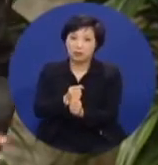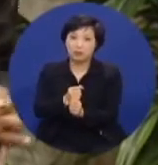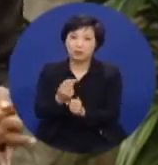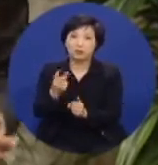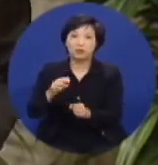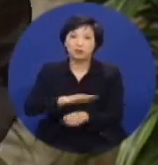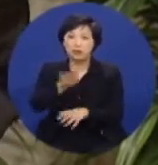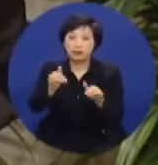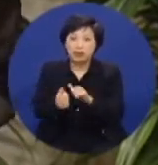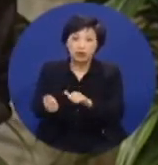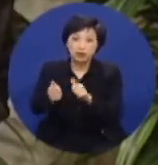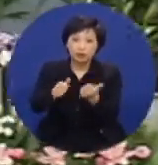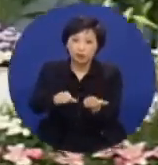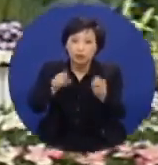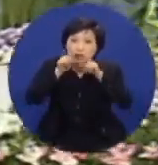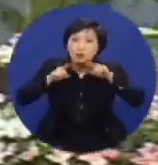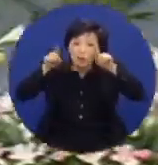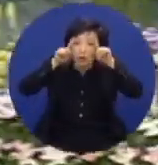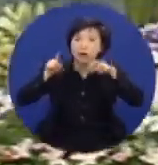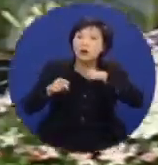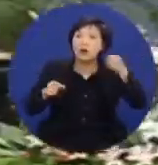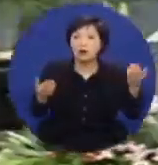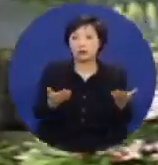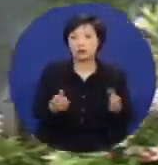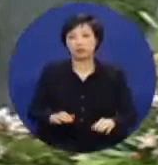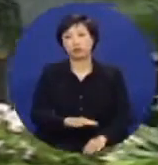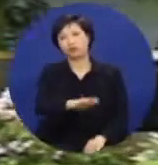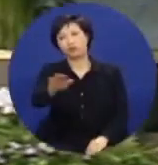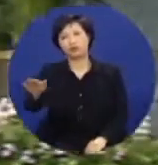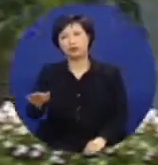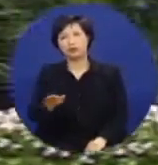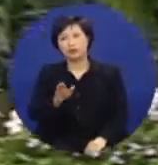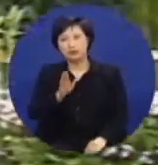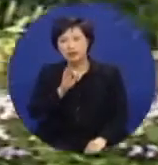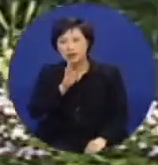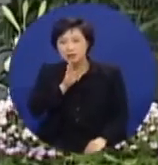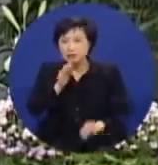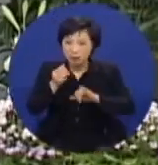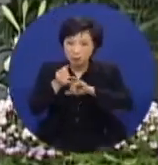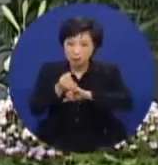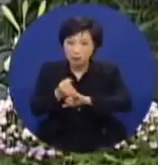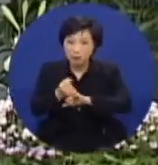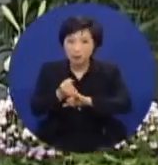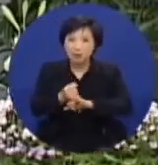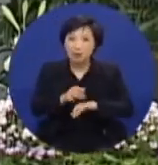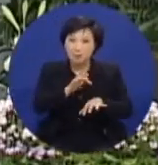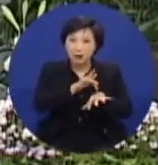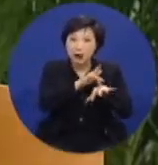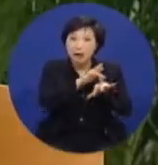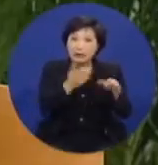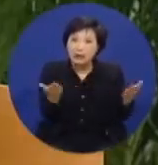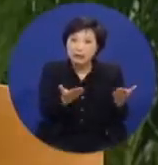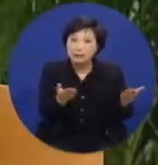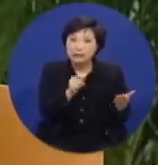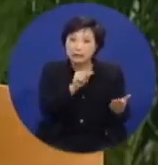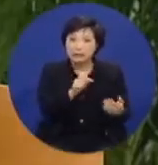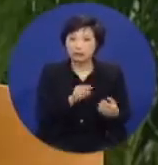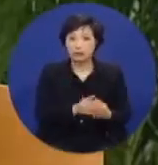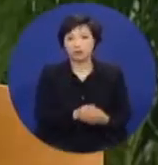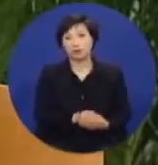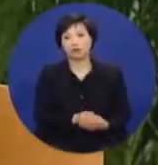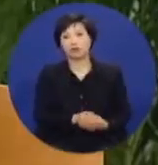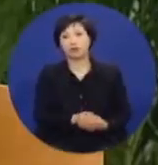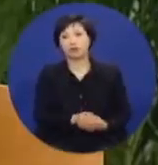치우고 치우고 내는거 에 머리는 참 우거 무슨 일이 있어도 마귀의 얘기에